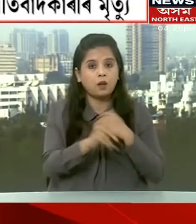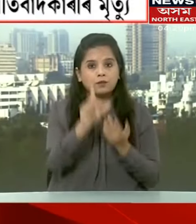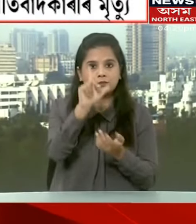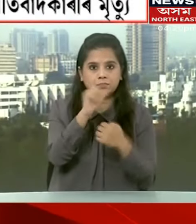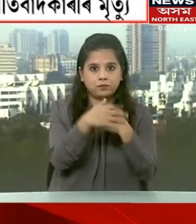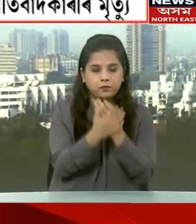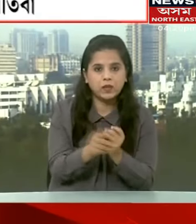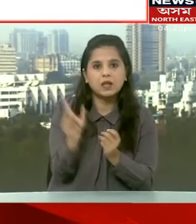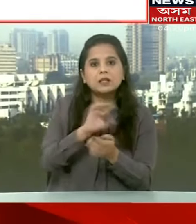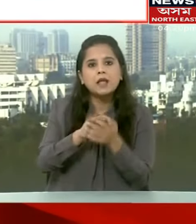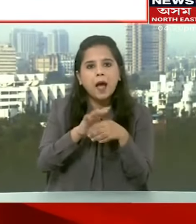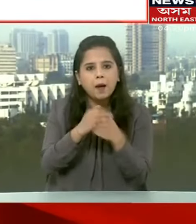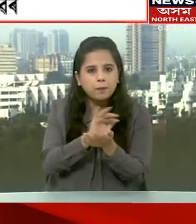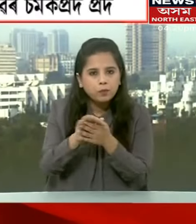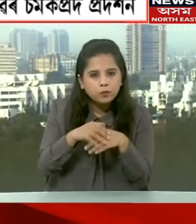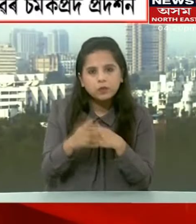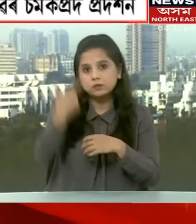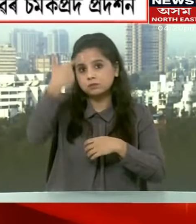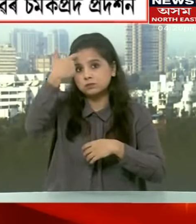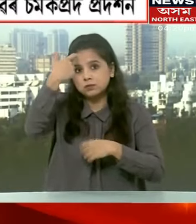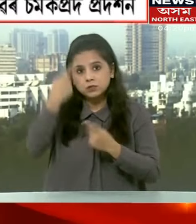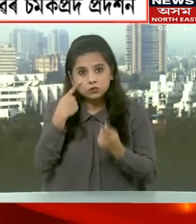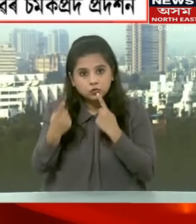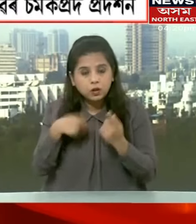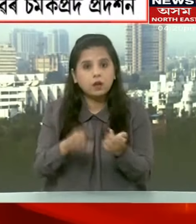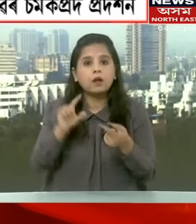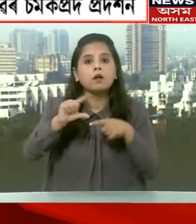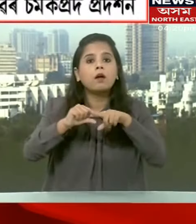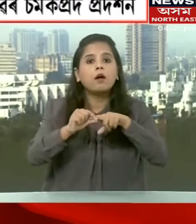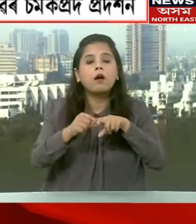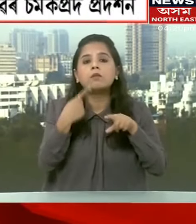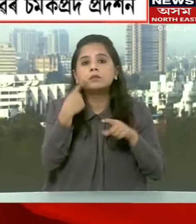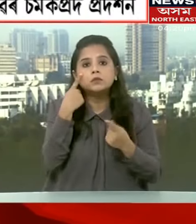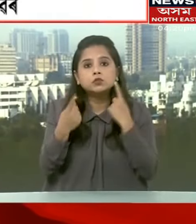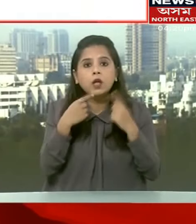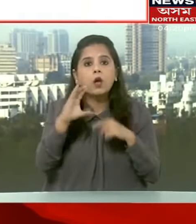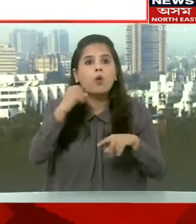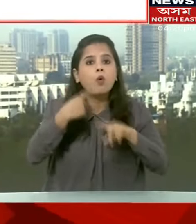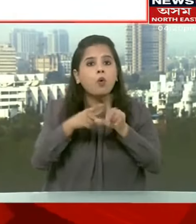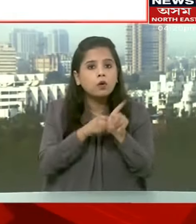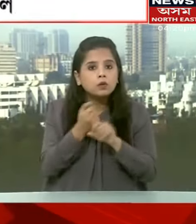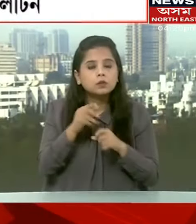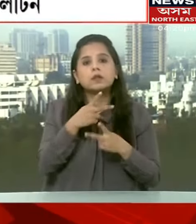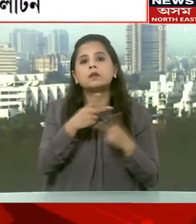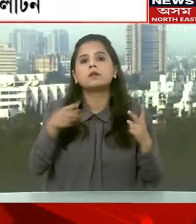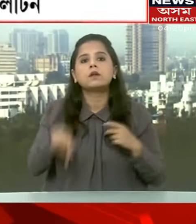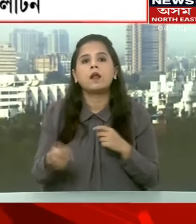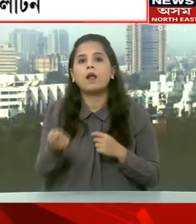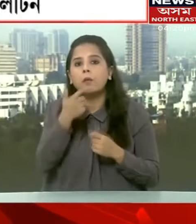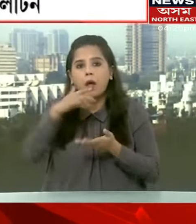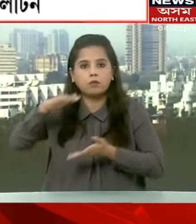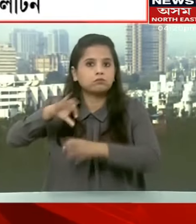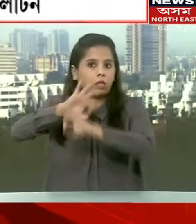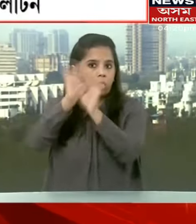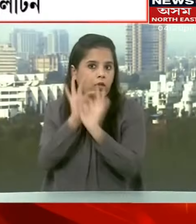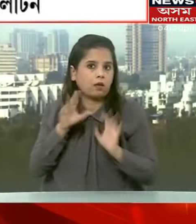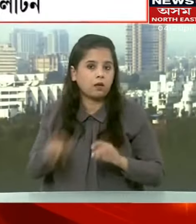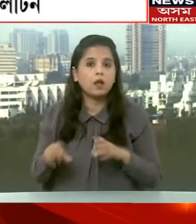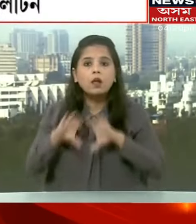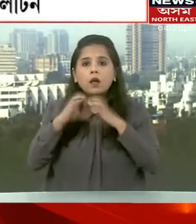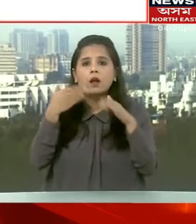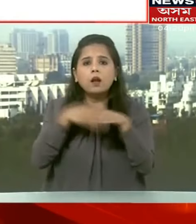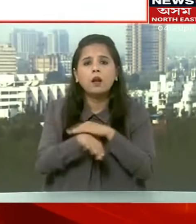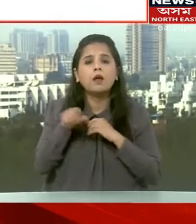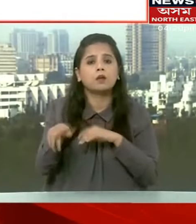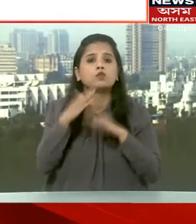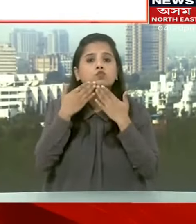सैनिटाइजर, हैंड वॉश, थर्मल स्क्रीनिंग, पल्स ऑक्सीमीटर और फर्स्ट एड की व्यवस्था करनी होगी। कक्षाओं में छात्रों को कोविड-19